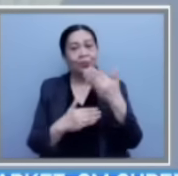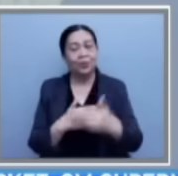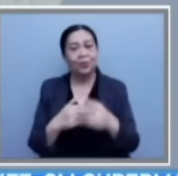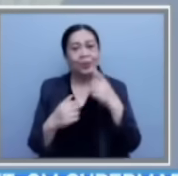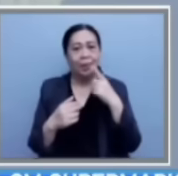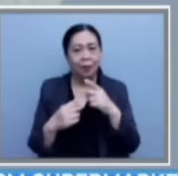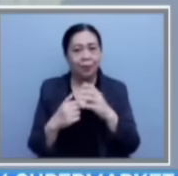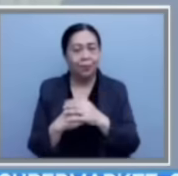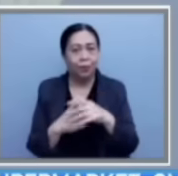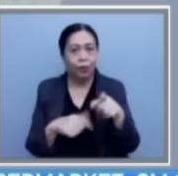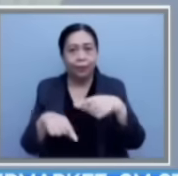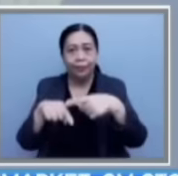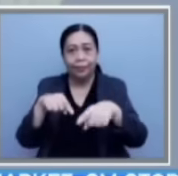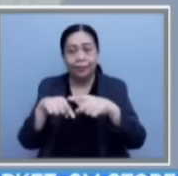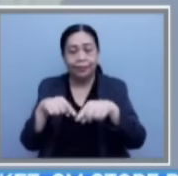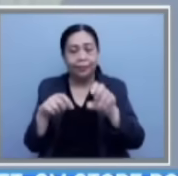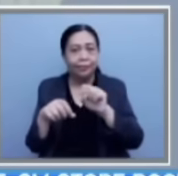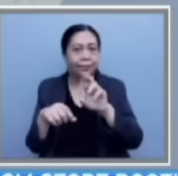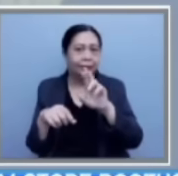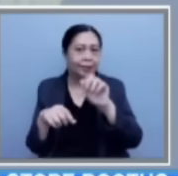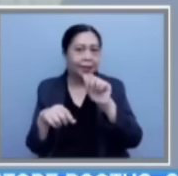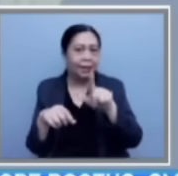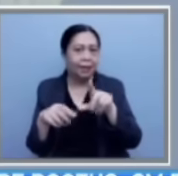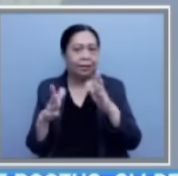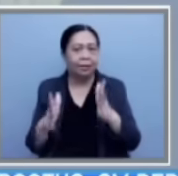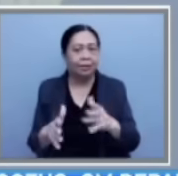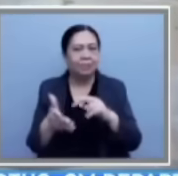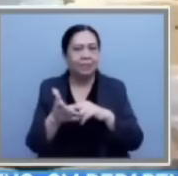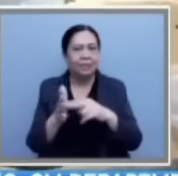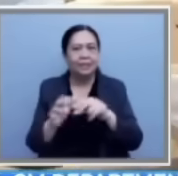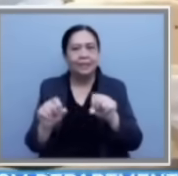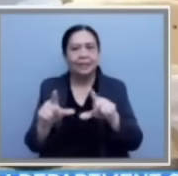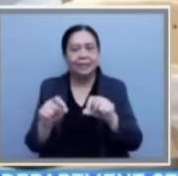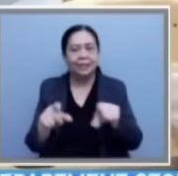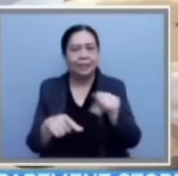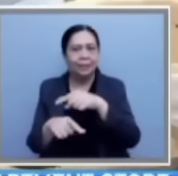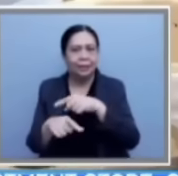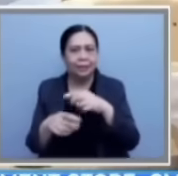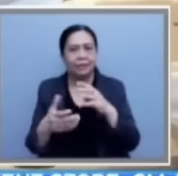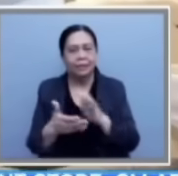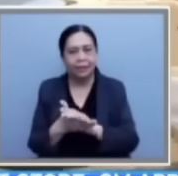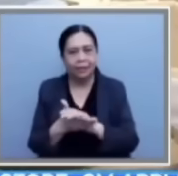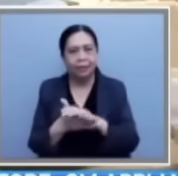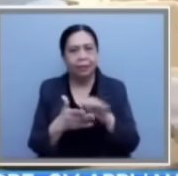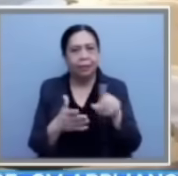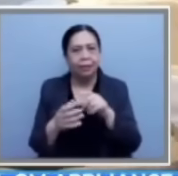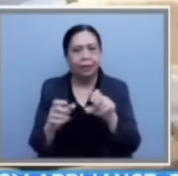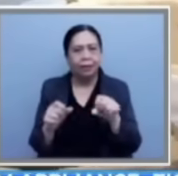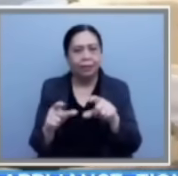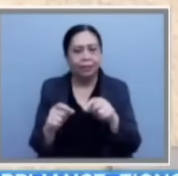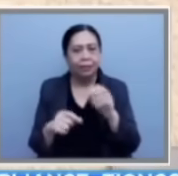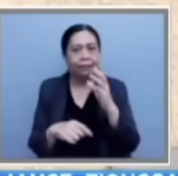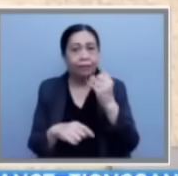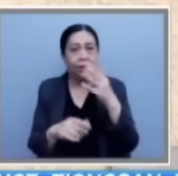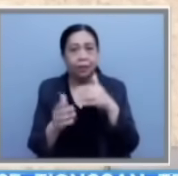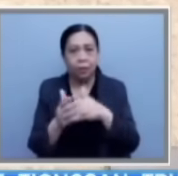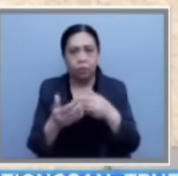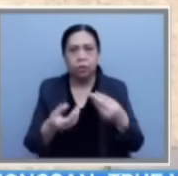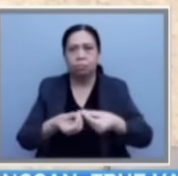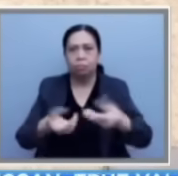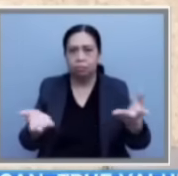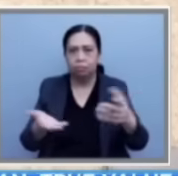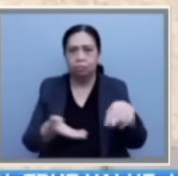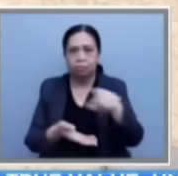retailer sa Metro Manila at Zamboanga del Sur simula na po daw kasi ngayong araw ang pamimigay ng DSWD ng php15,000 na ayuda sa